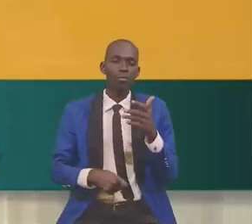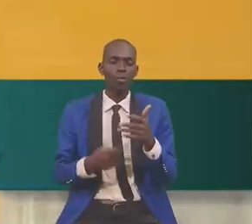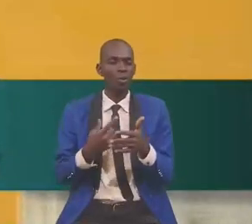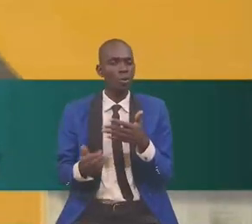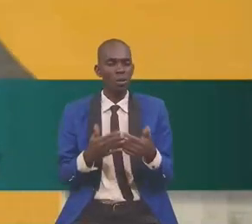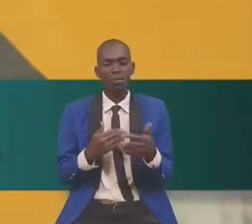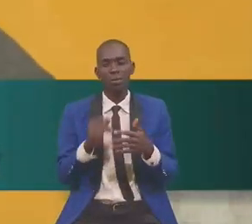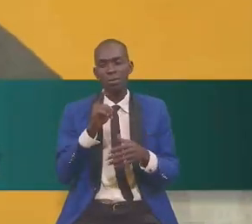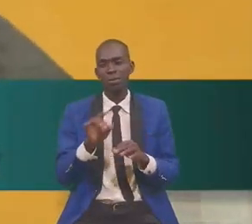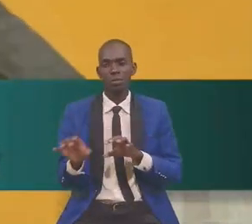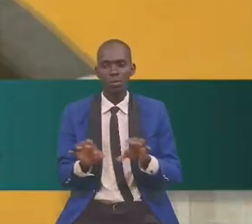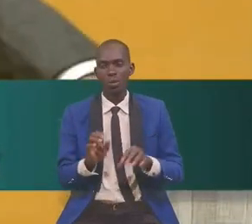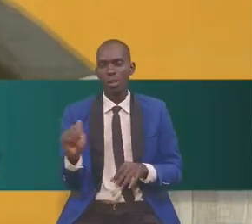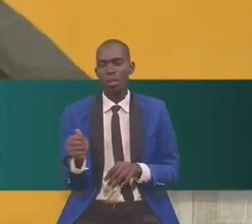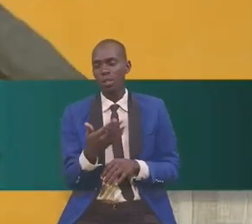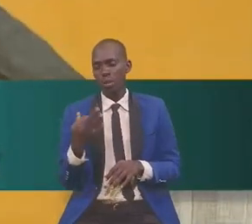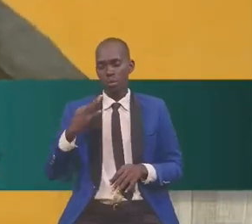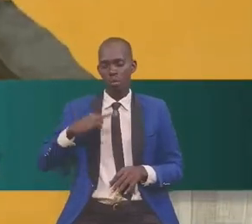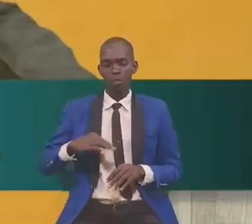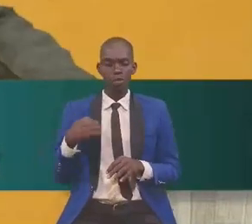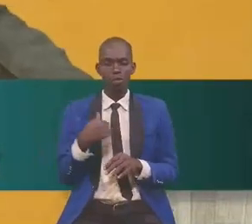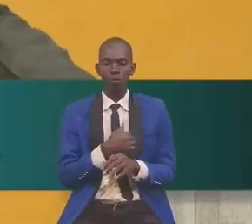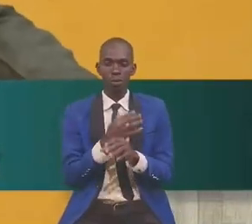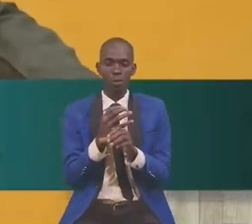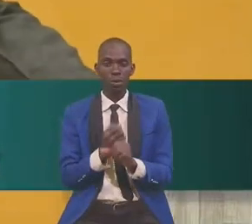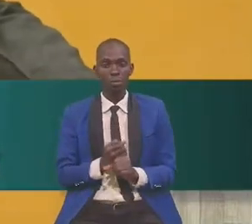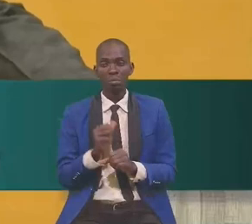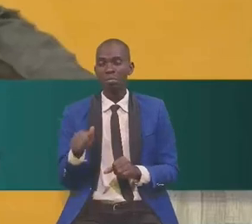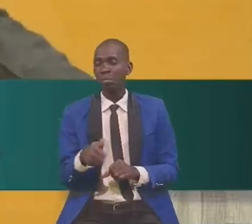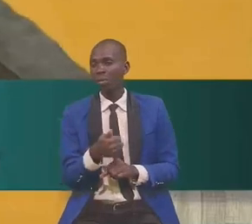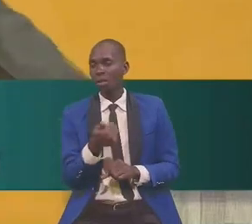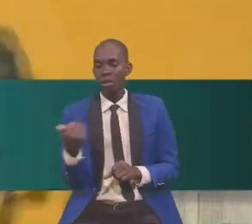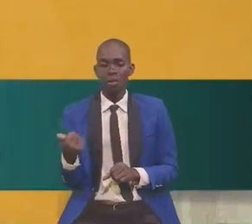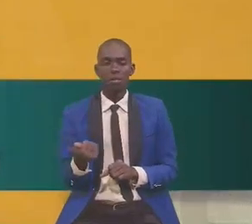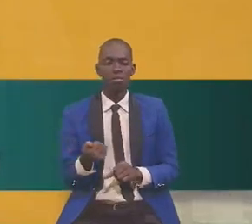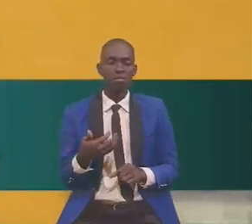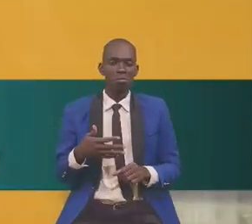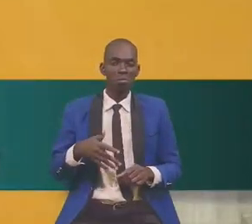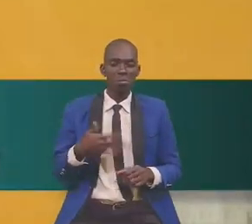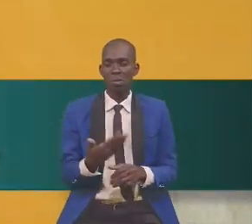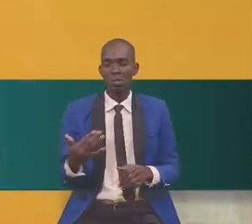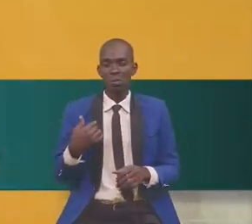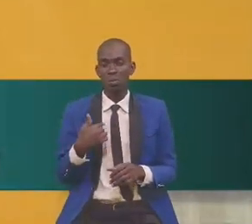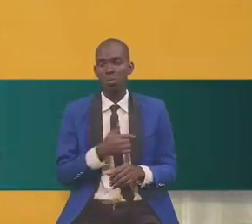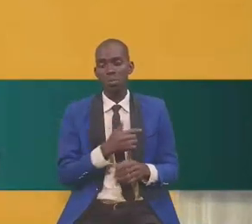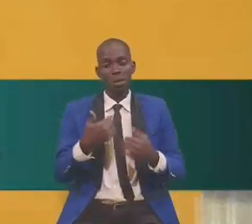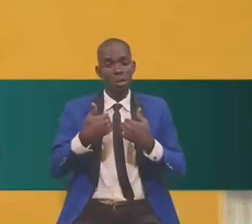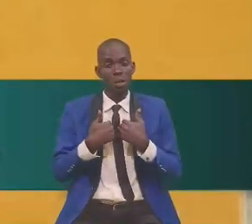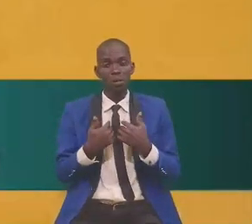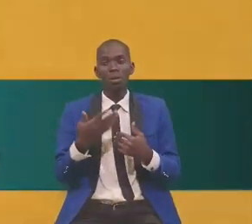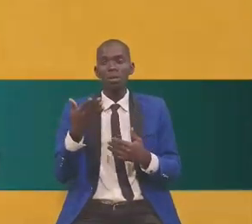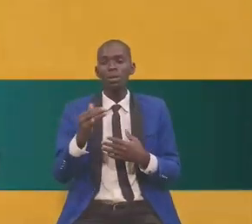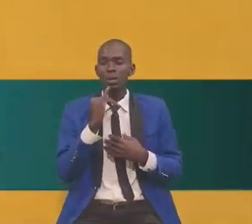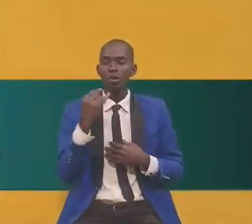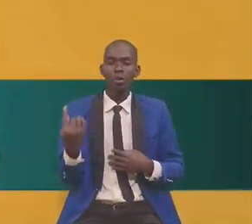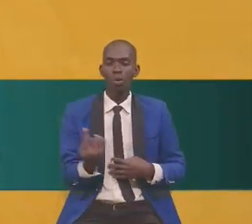tout profit que nous faisons et tout progrès que nous avons, il y a toujours un prix à payer. Si quelqu'un ne veut